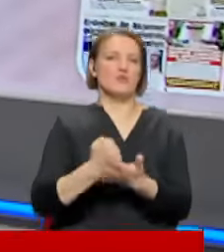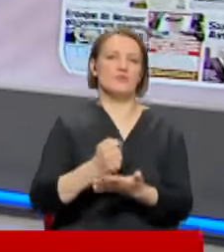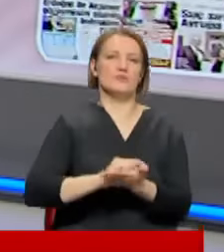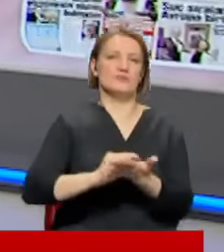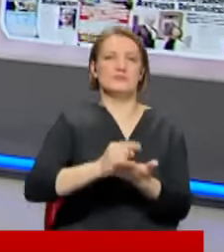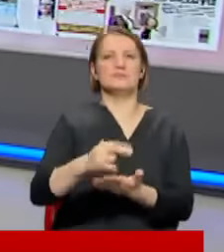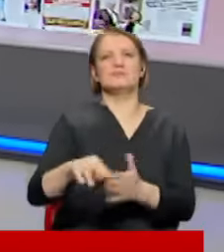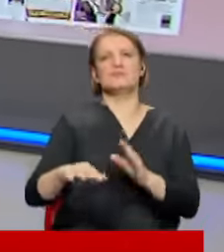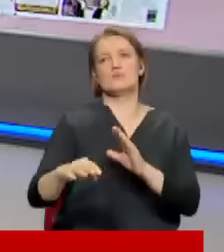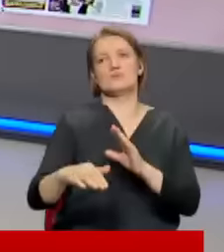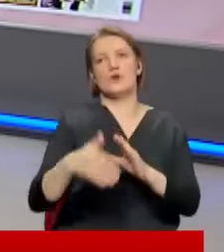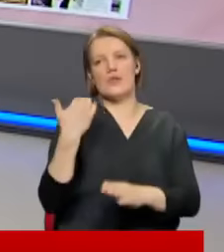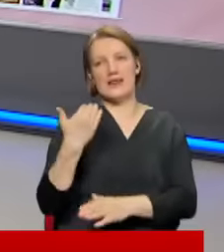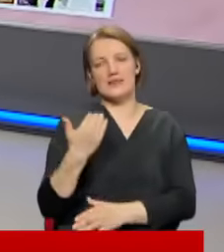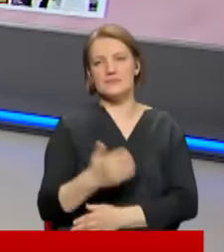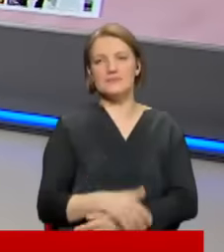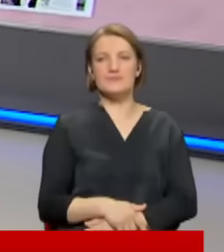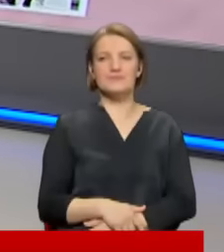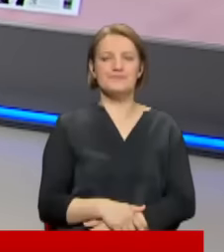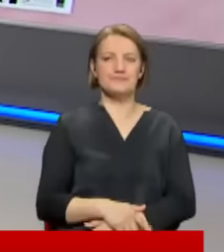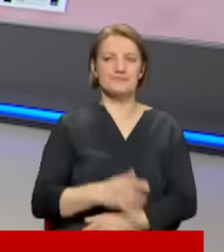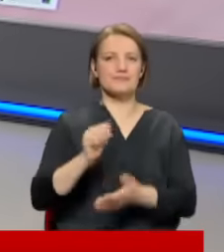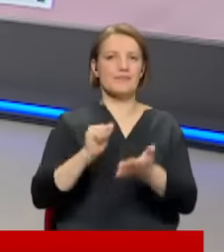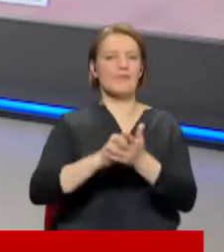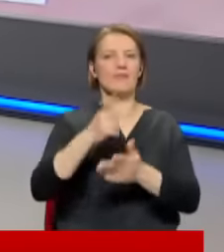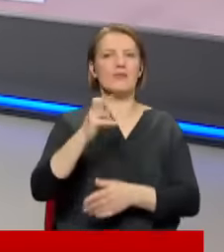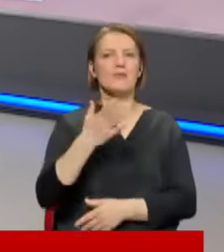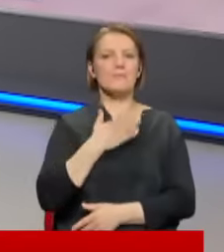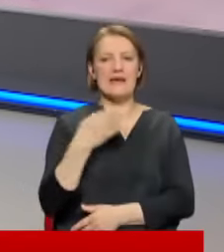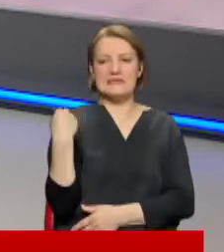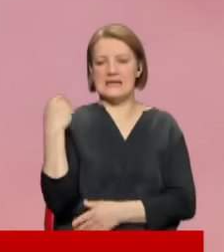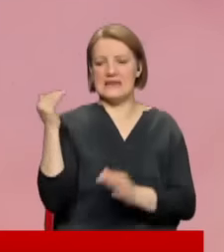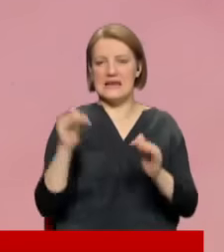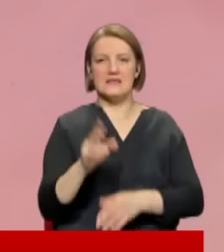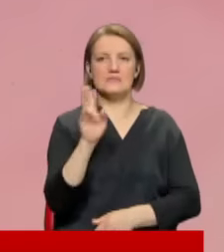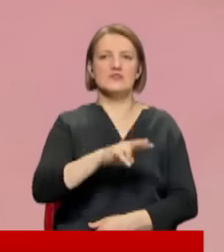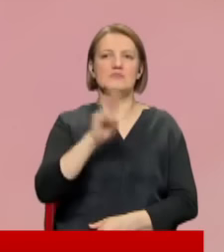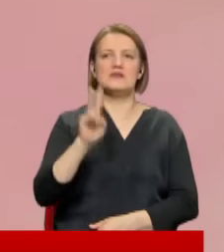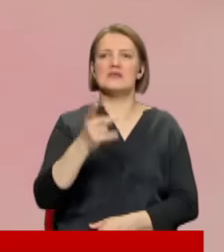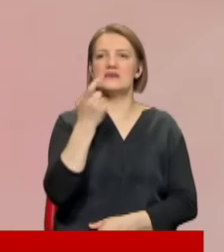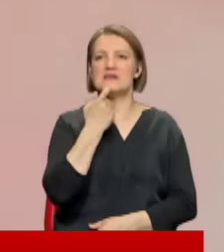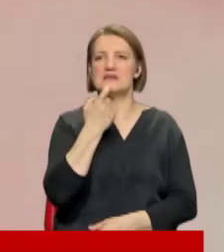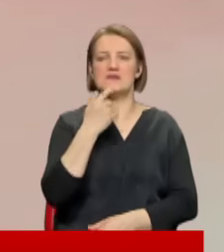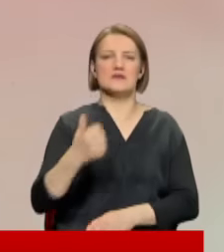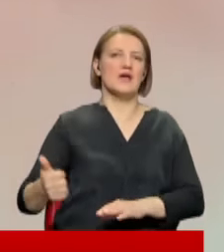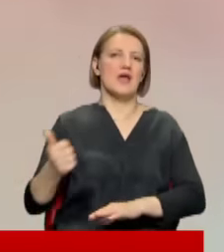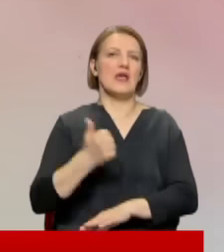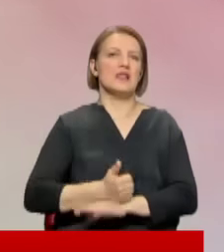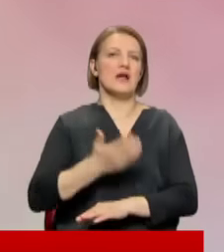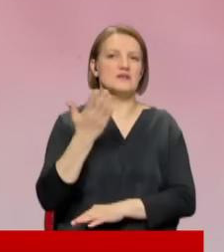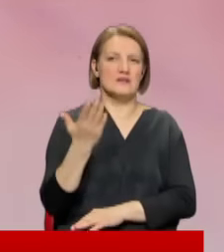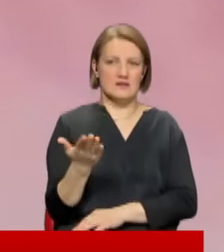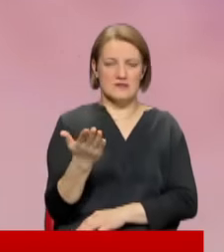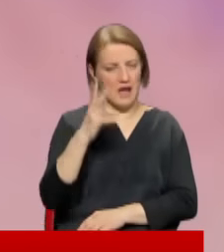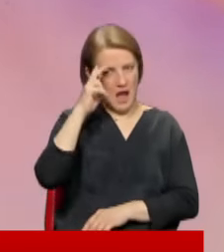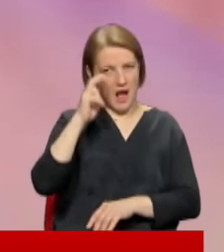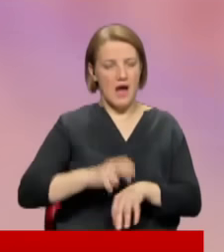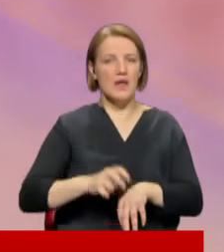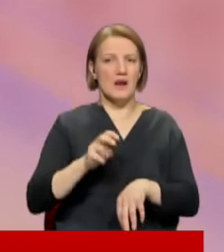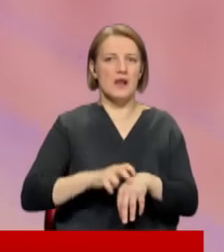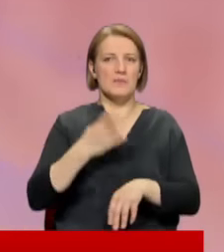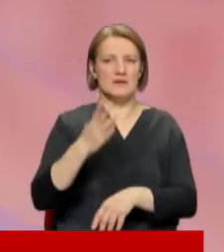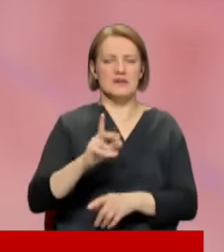gönderin. Sonra Gazete Pencere, ben yeni geldim, 22 yıldır iktidardasınız